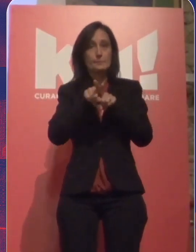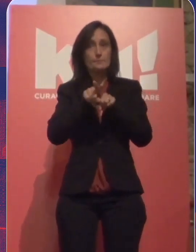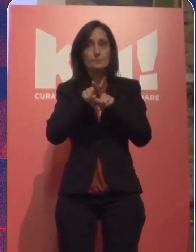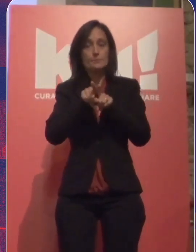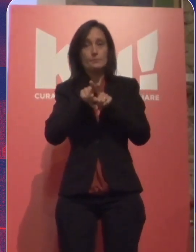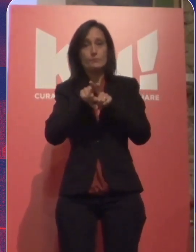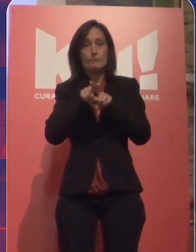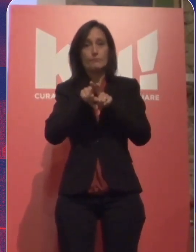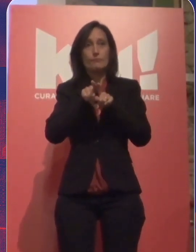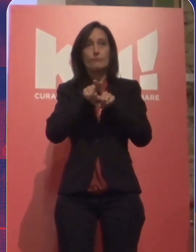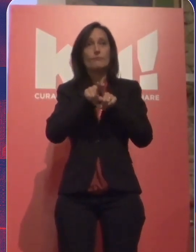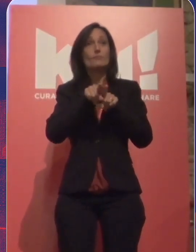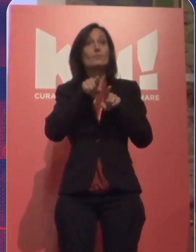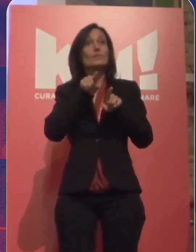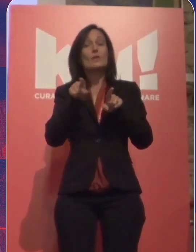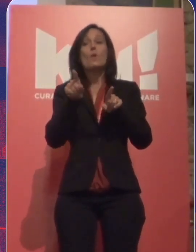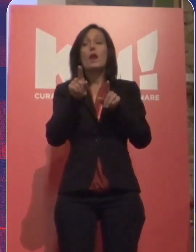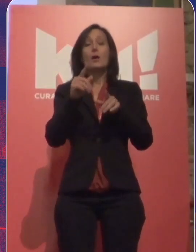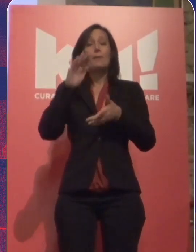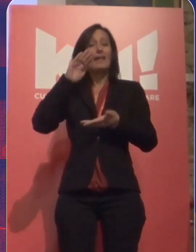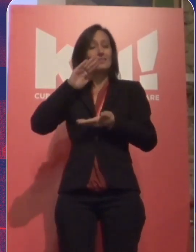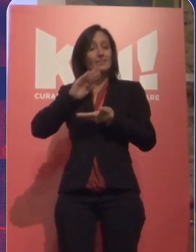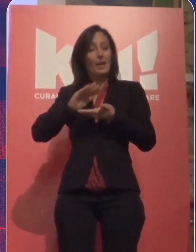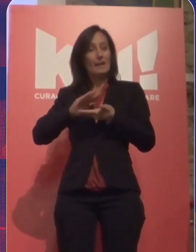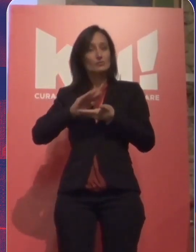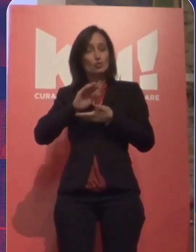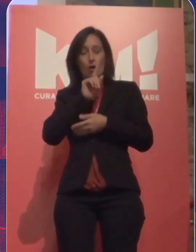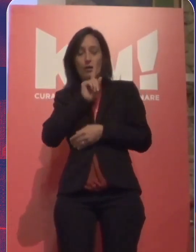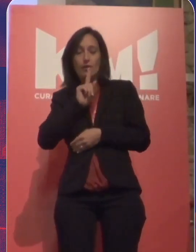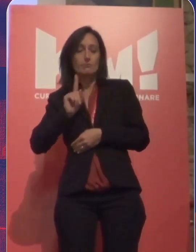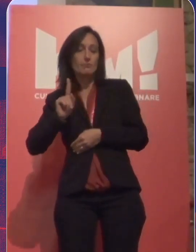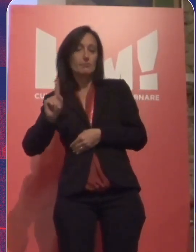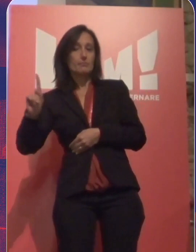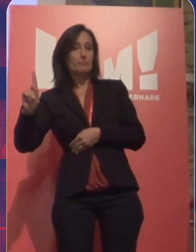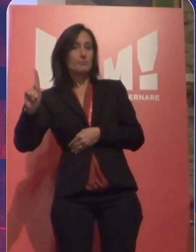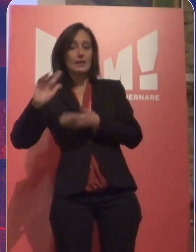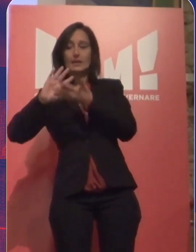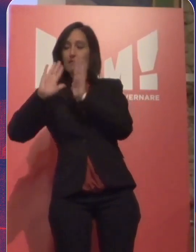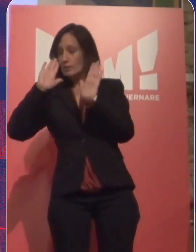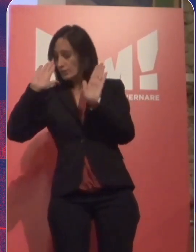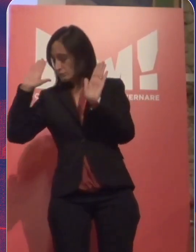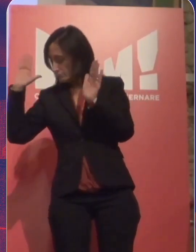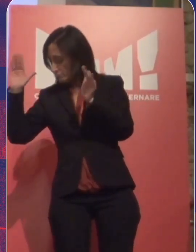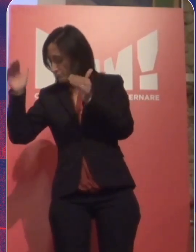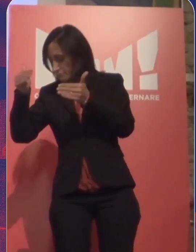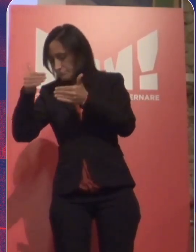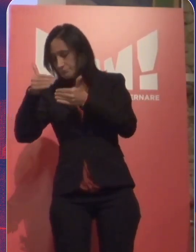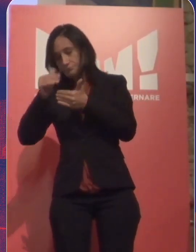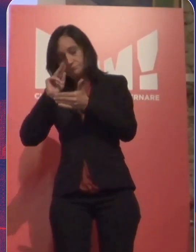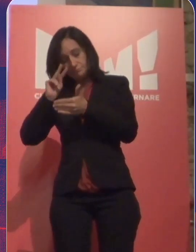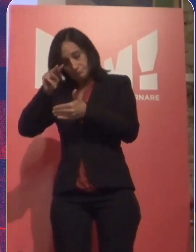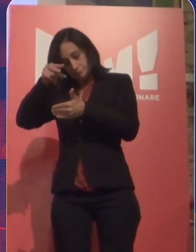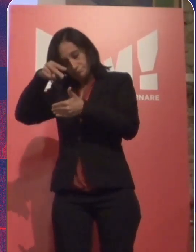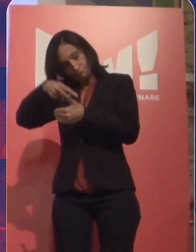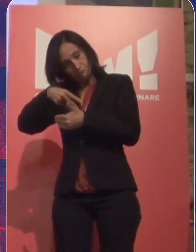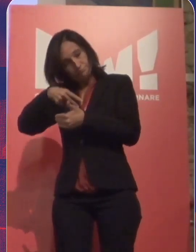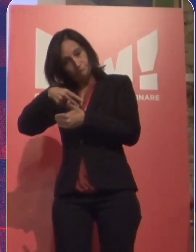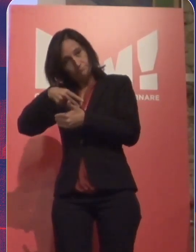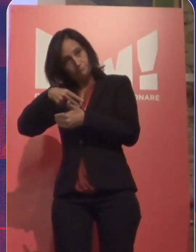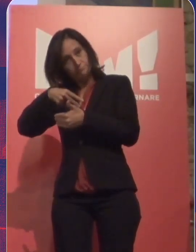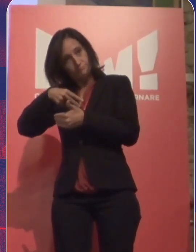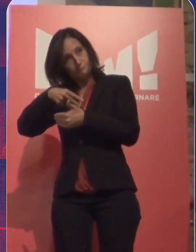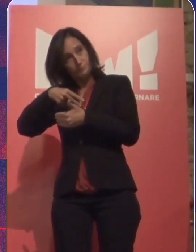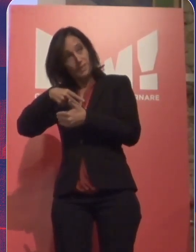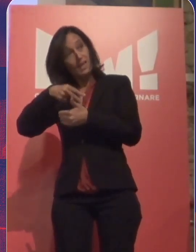zero cioè l'idea appunto di un ripiegamento narcisistico su di sé e di una frattura rottura dei